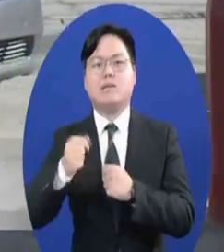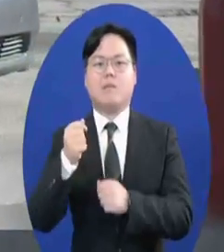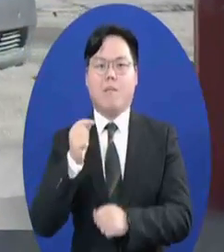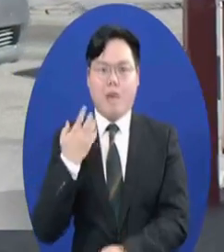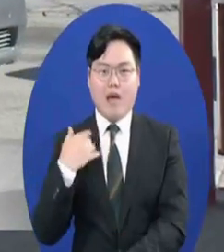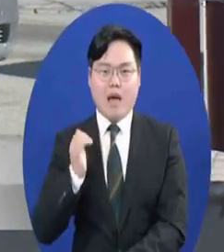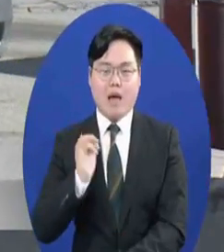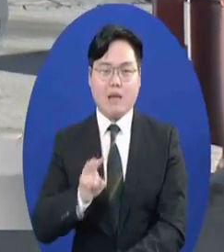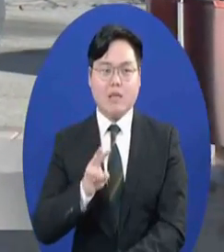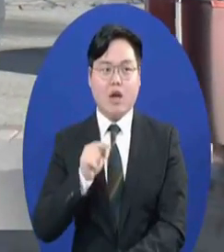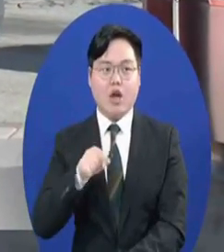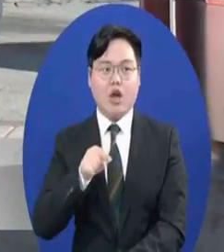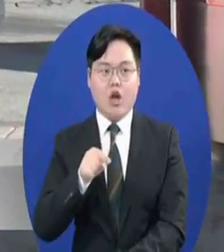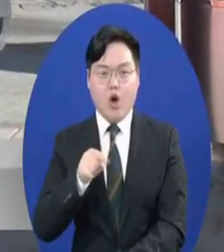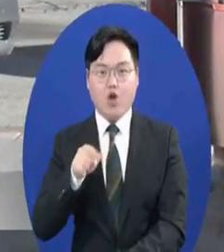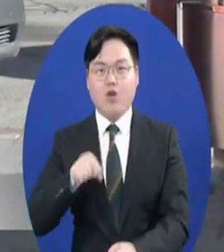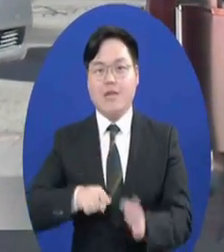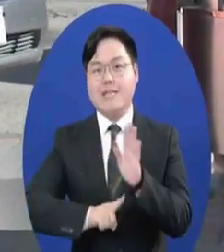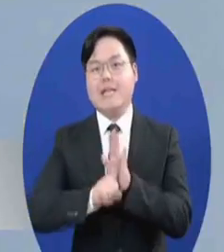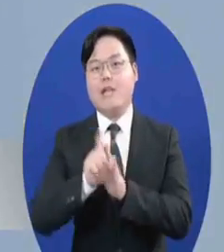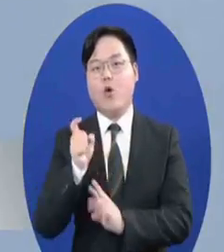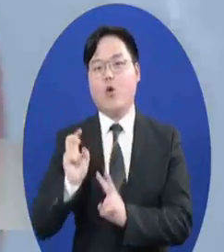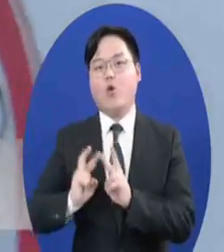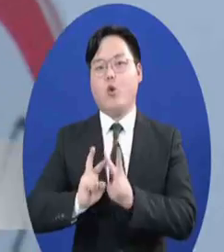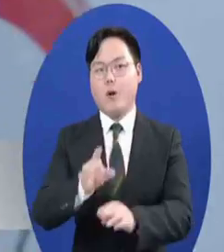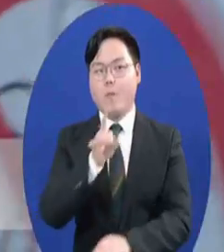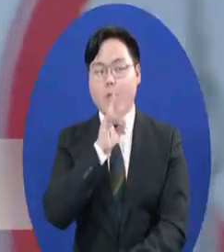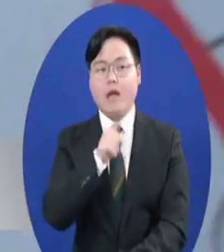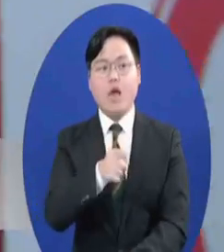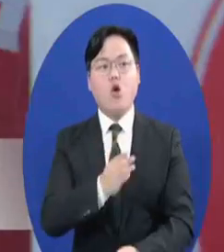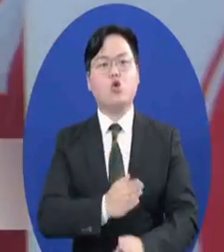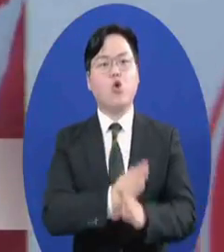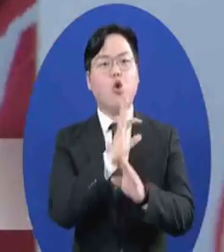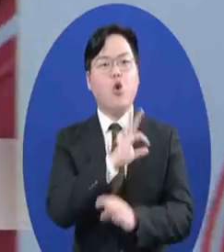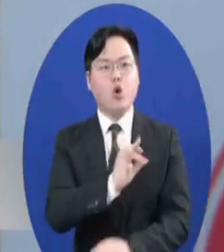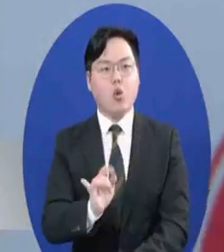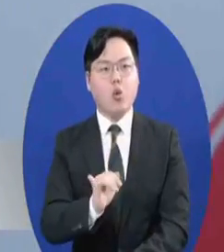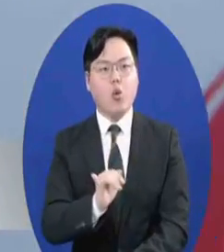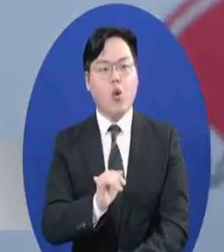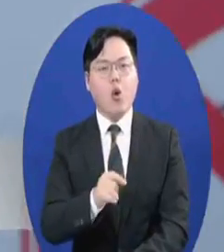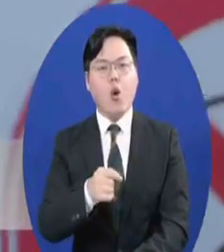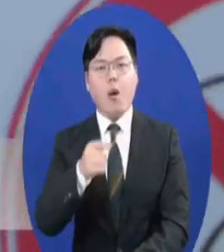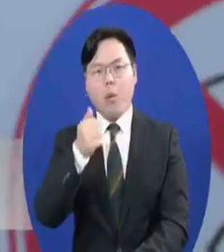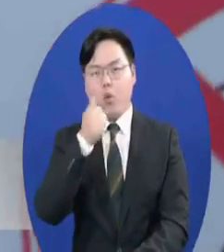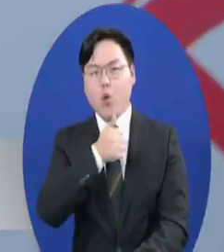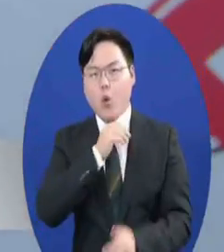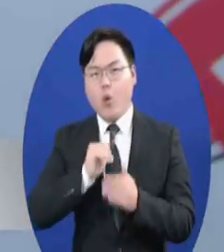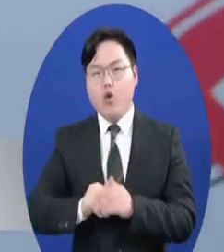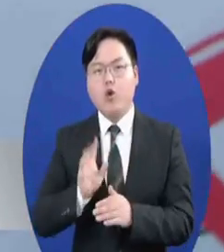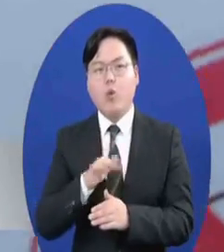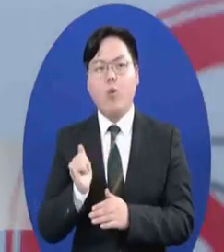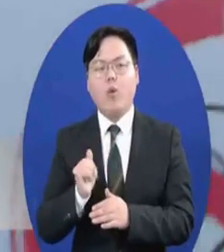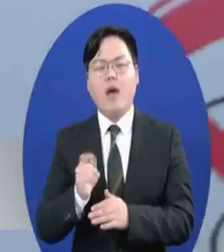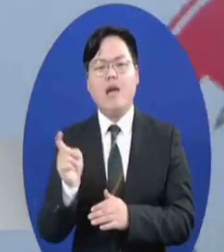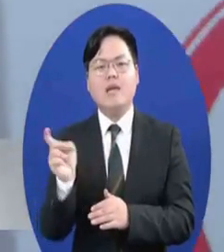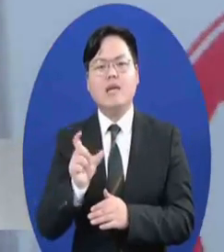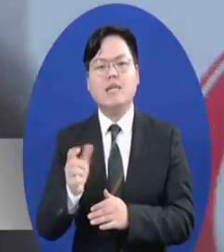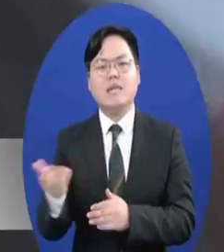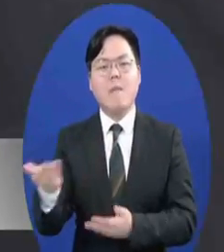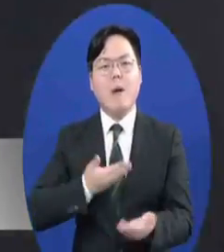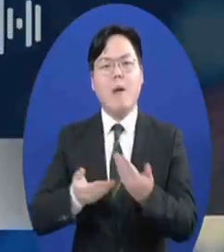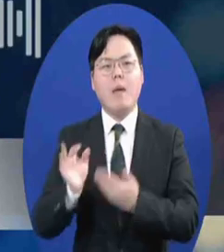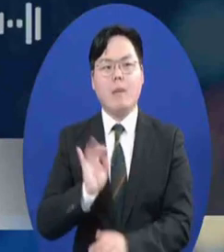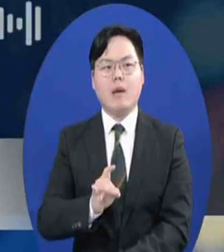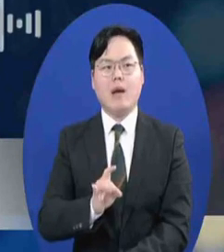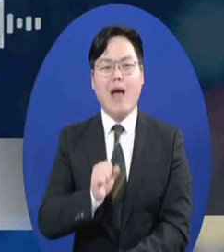түгээх станц өнөөдөр хэвийн байдлаар орно гэлээ. Танай дээр дууссан байгаа мөн үсэл олох. Дууссан байгаа яах гэж. Хизээр нийлүүлсэн хэрэг юм бол. Харин